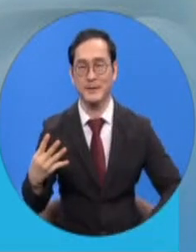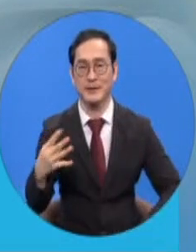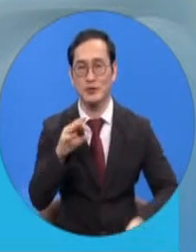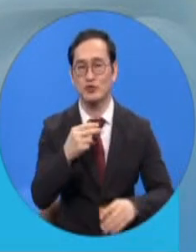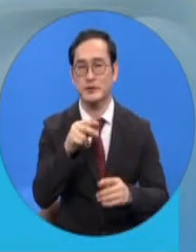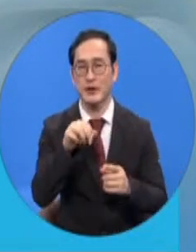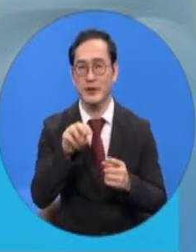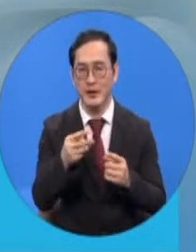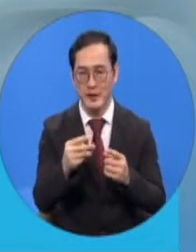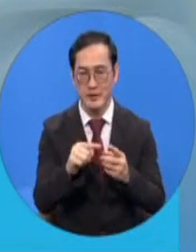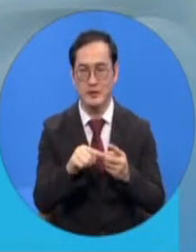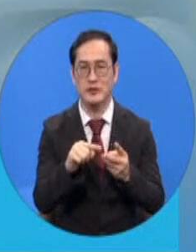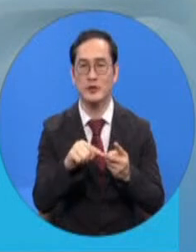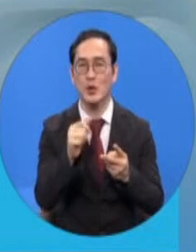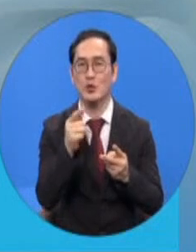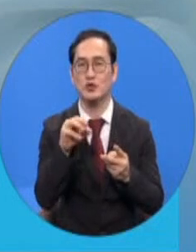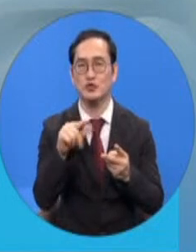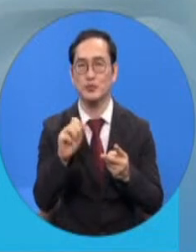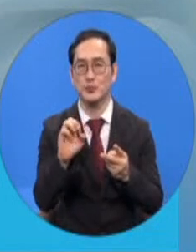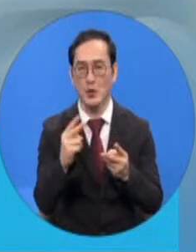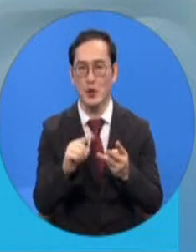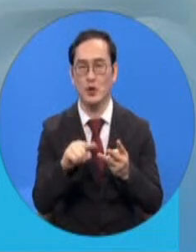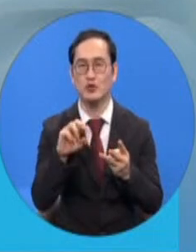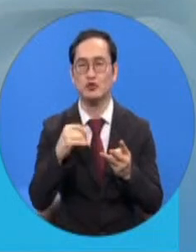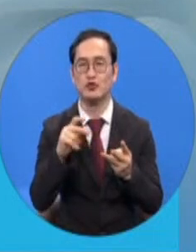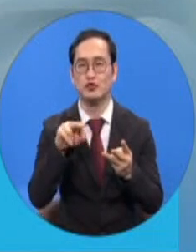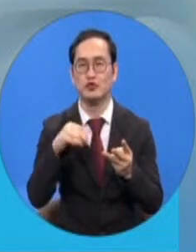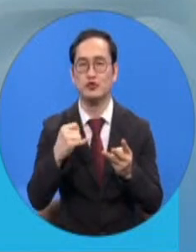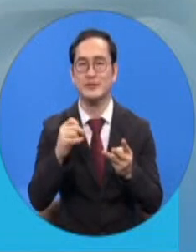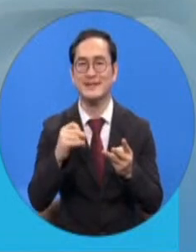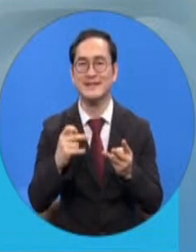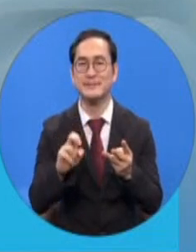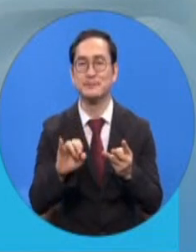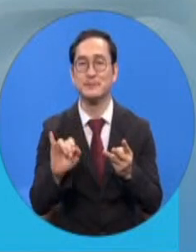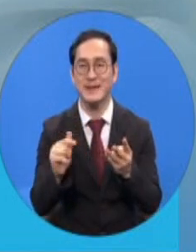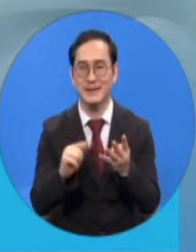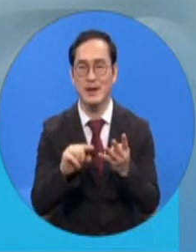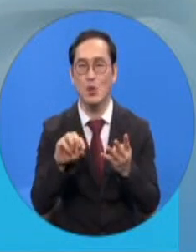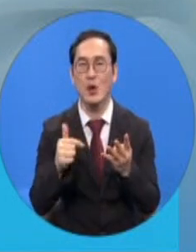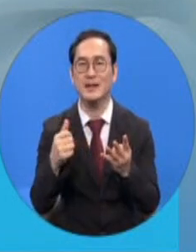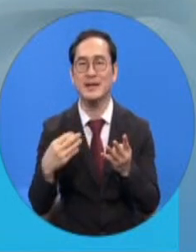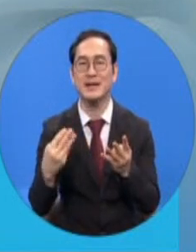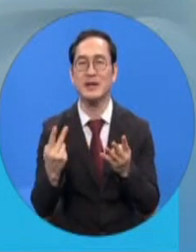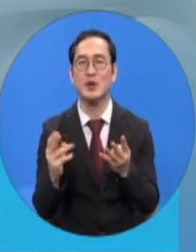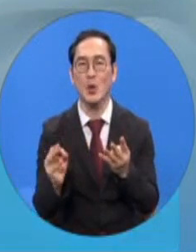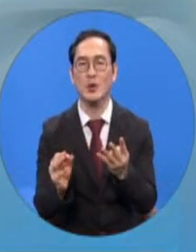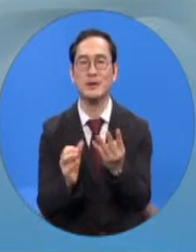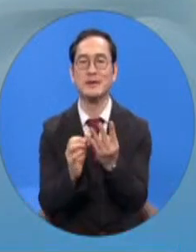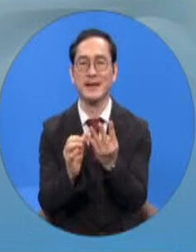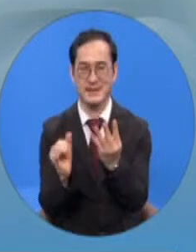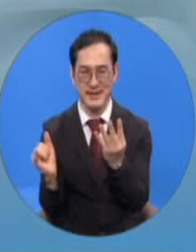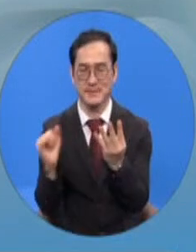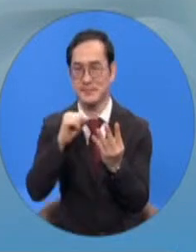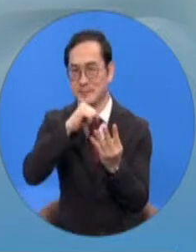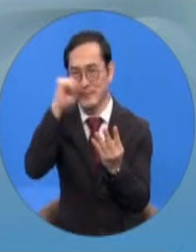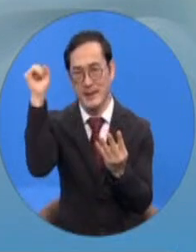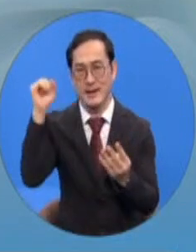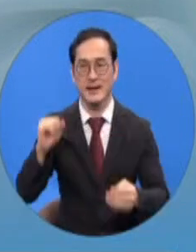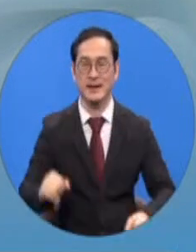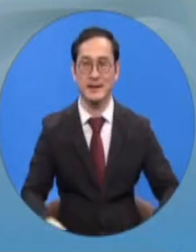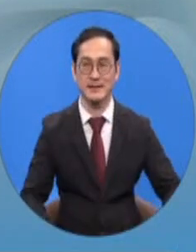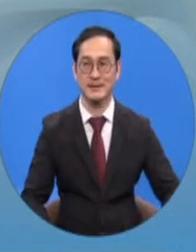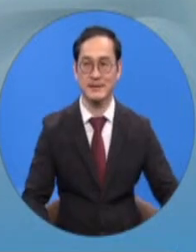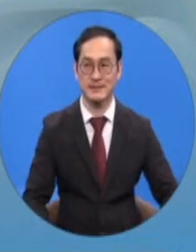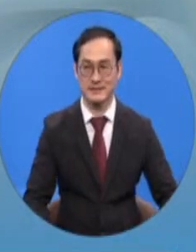윤석열, 홍준표, 유승민, 원희룡 후보가 4강에 올랐습니다. 자세한 내용 국회 취재 기자 연결해서